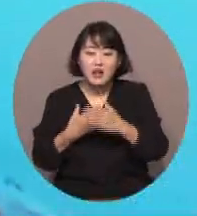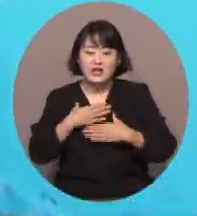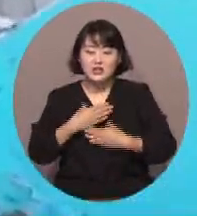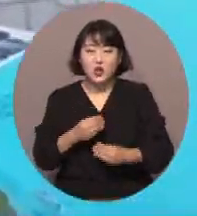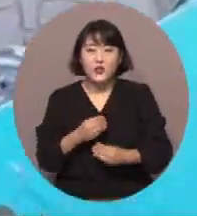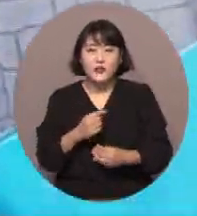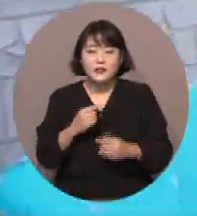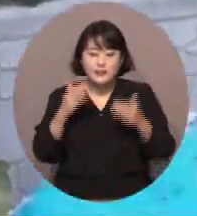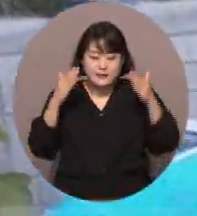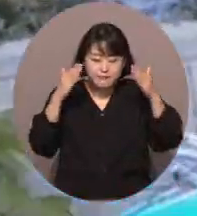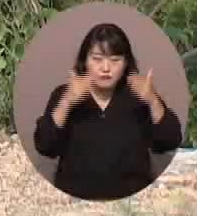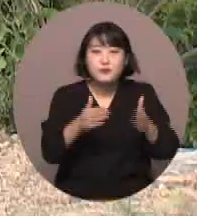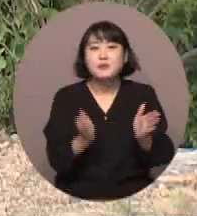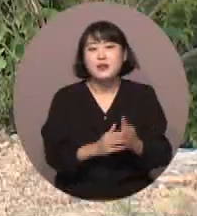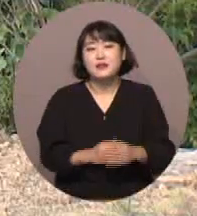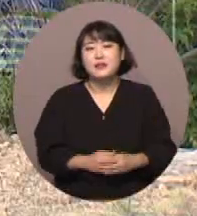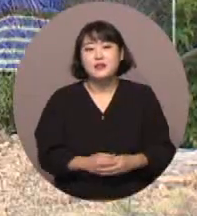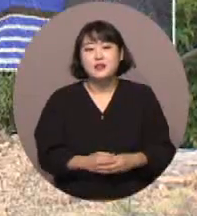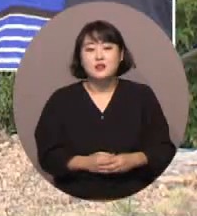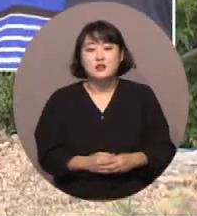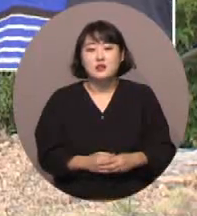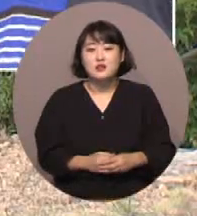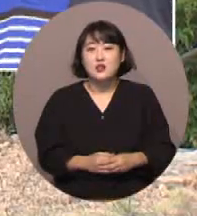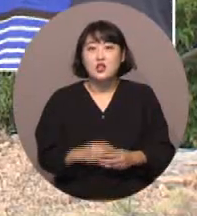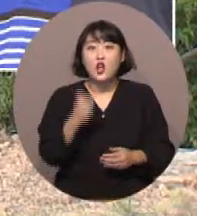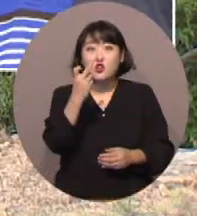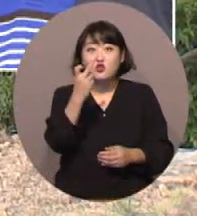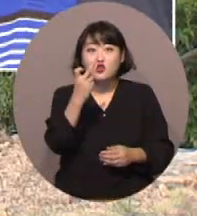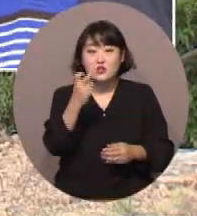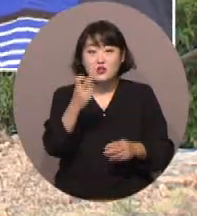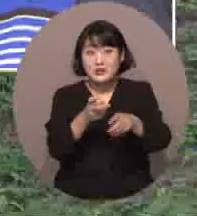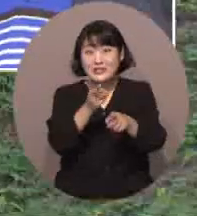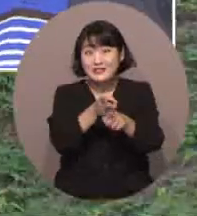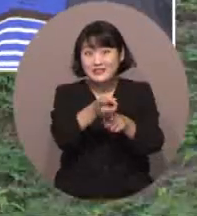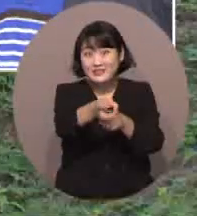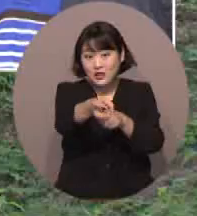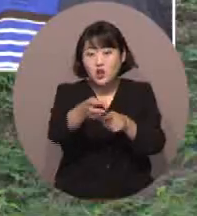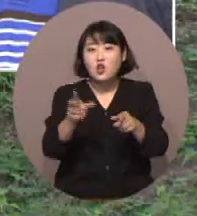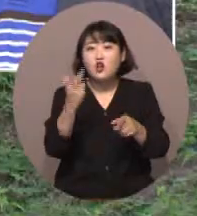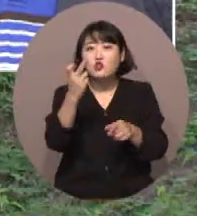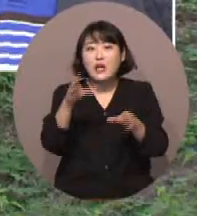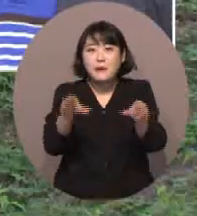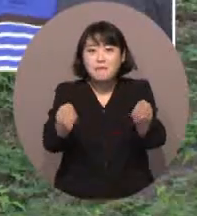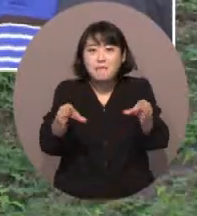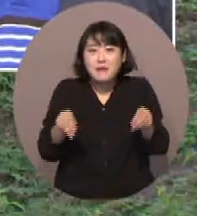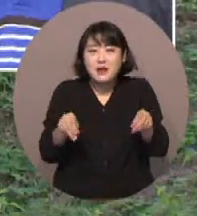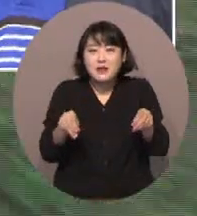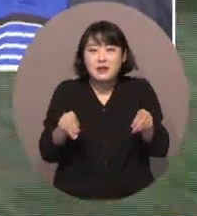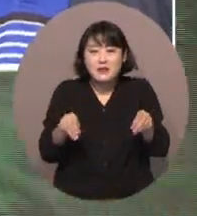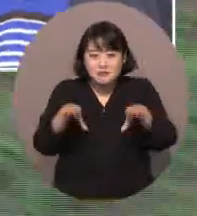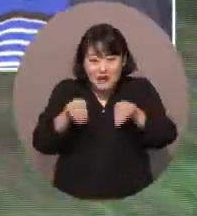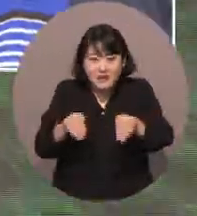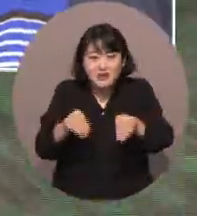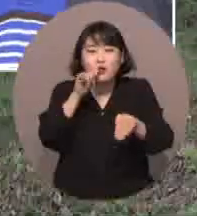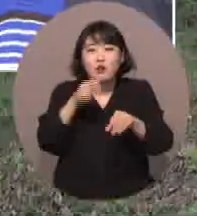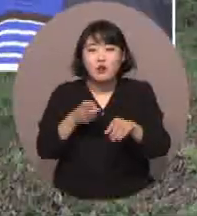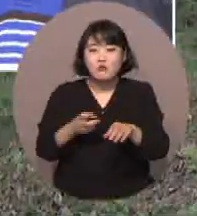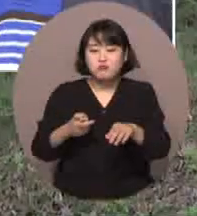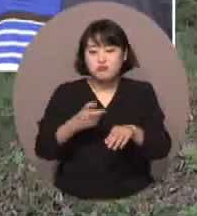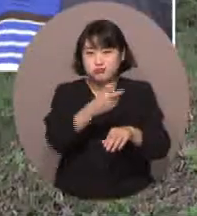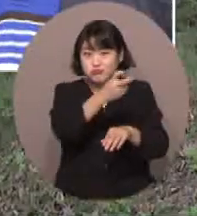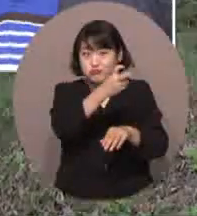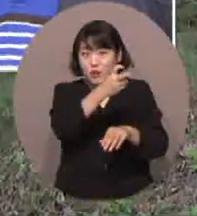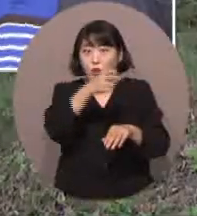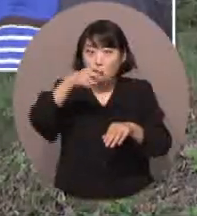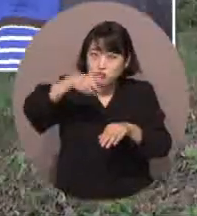안전에 만전을 기했습니다. 전체 12개의 제동장치가 경사면이나 내리막길에서